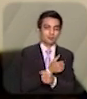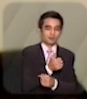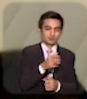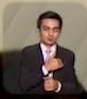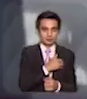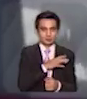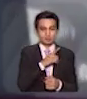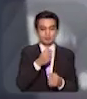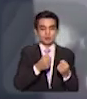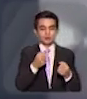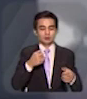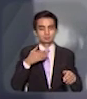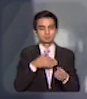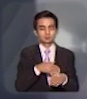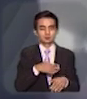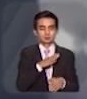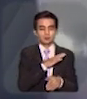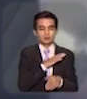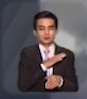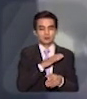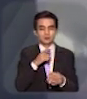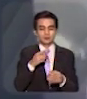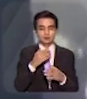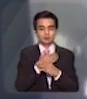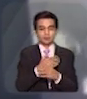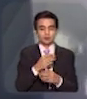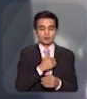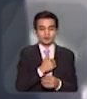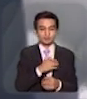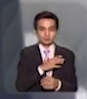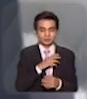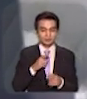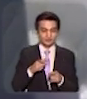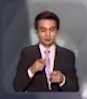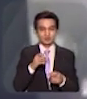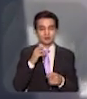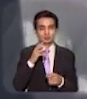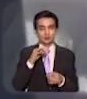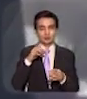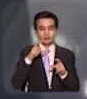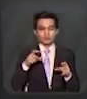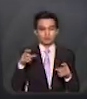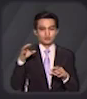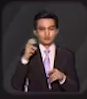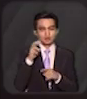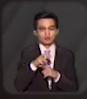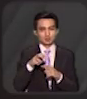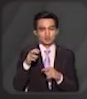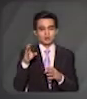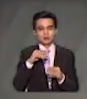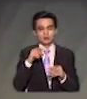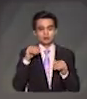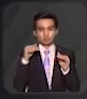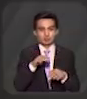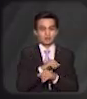көлікке соғылдым. Тіпті көлігінен жүгіріп келіп, көмектескісі келген, бірақ оқиға болған жерге жиналған адамдардың зардап шеккендерді